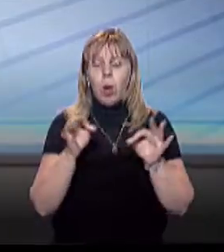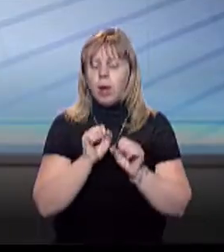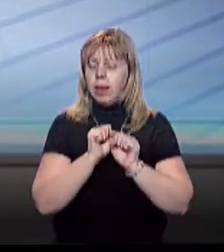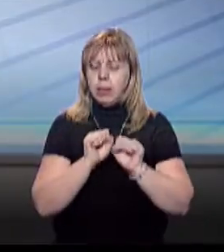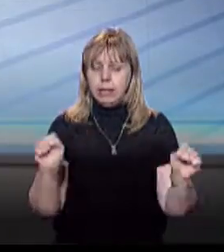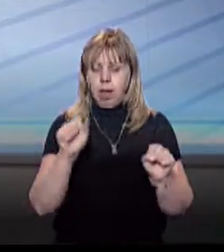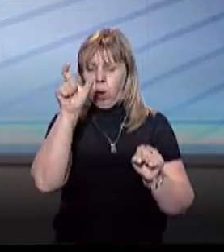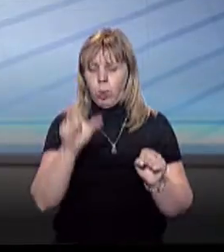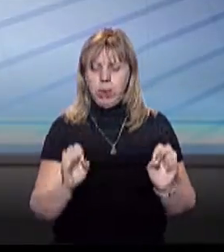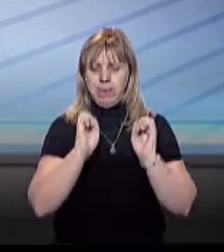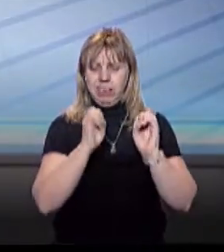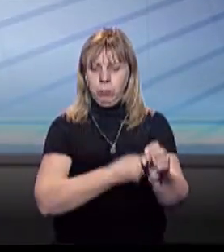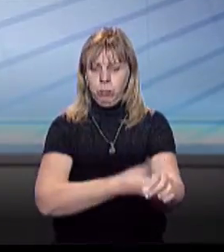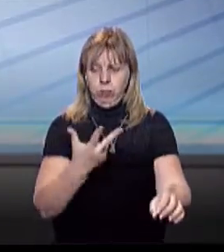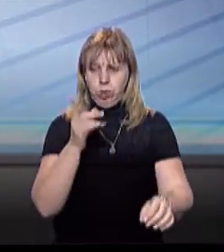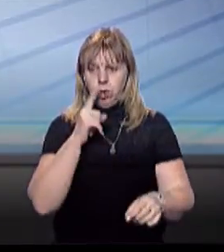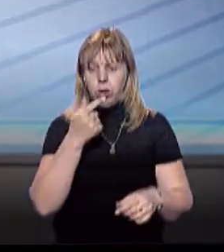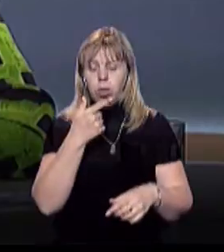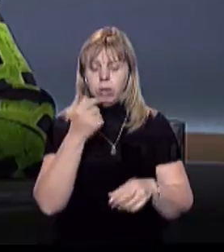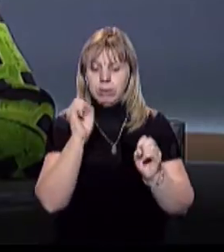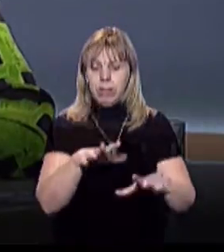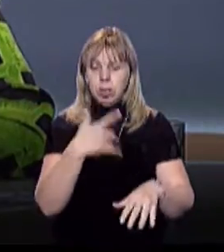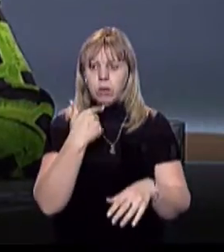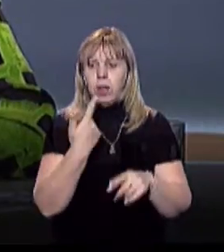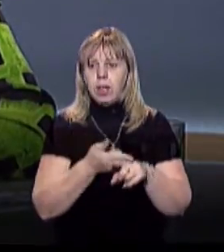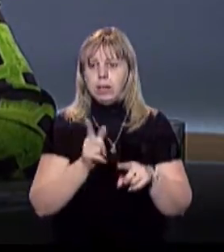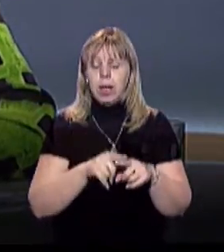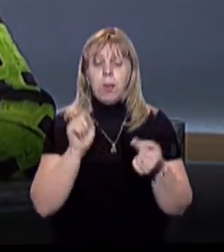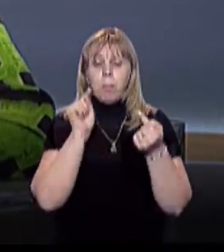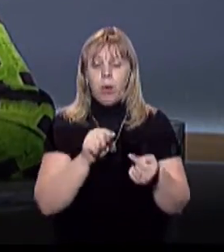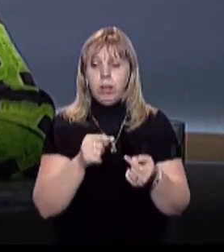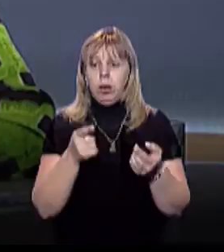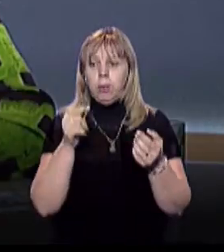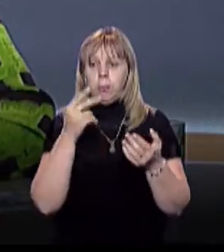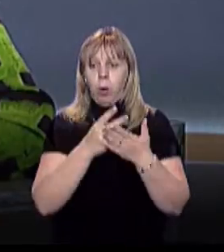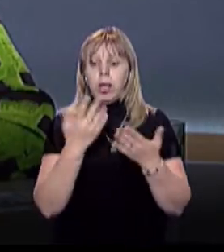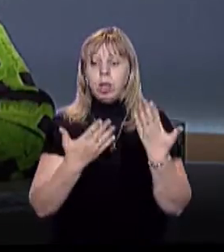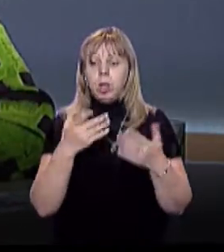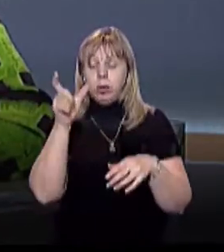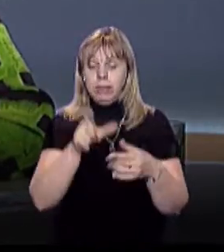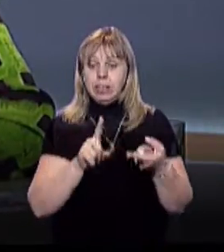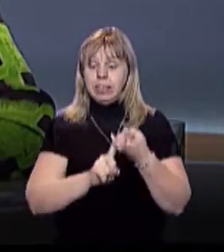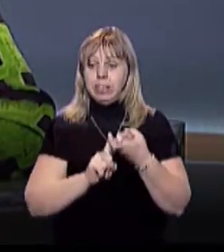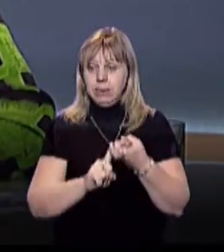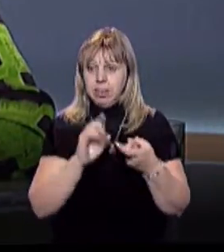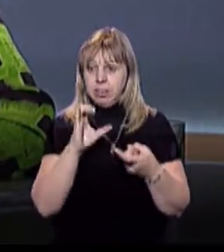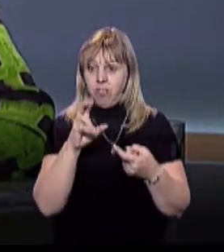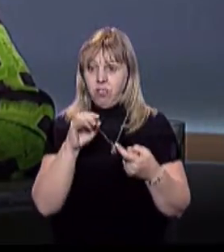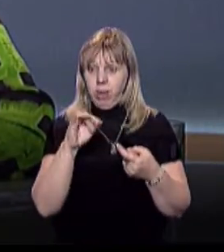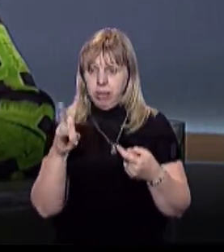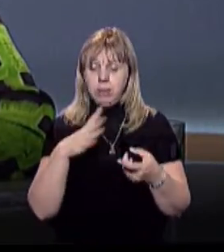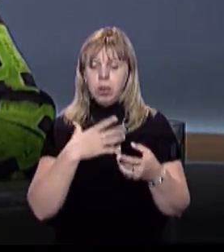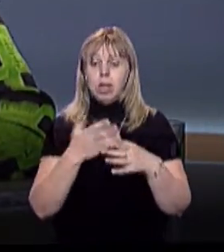можна людині здавати кров. Це називається у нас абсолютні протипокази. Тобто, якщо людина хворіла сифілісом, якщо